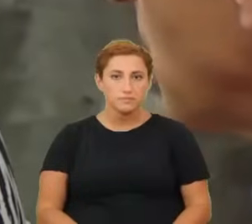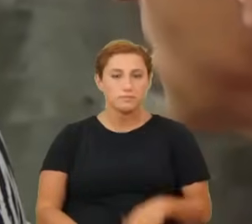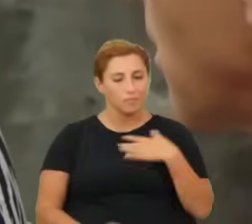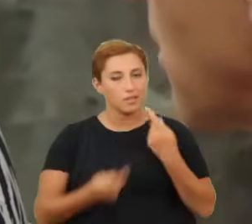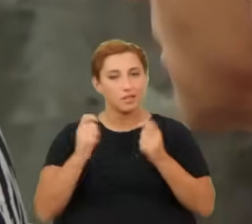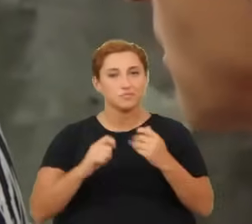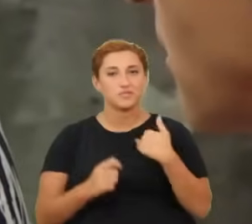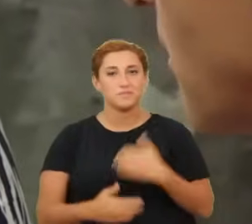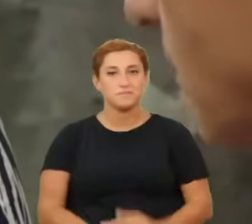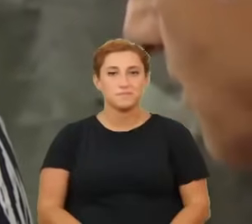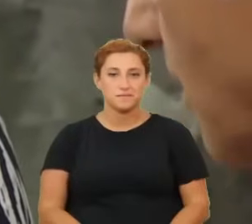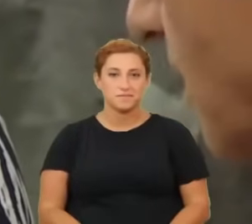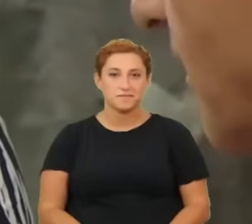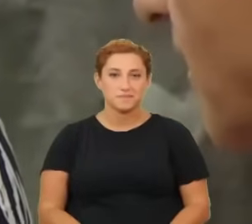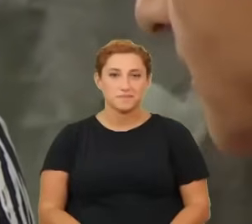Ben halledeceğim.